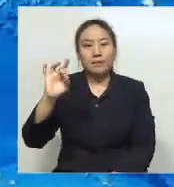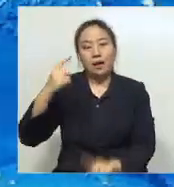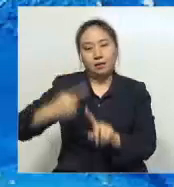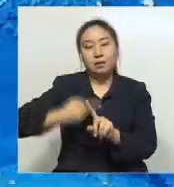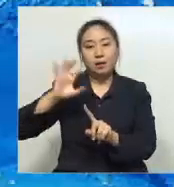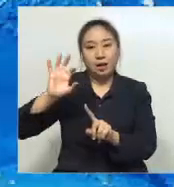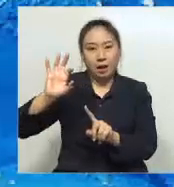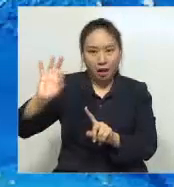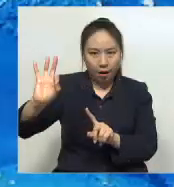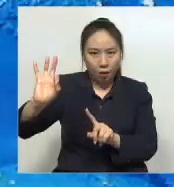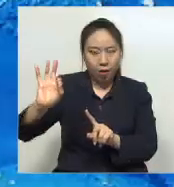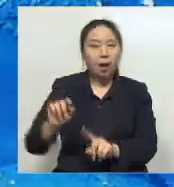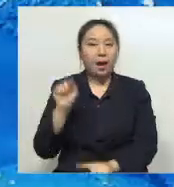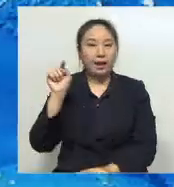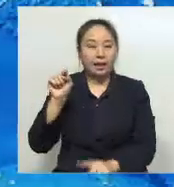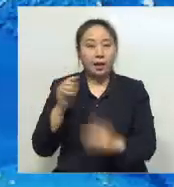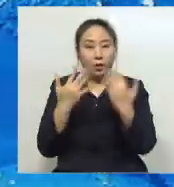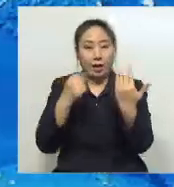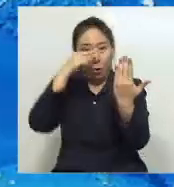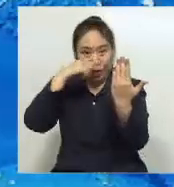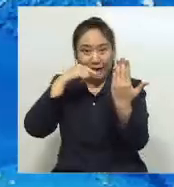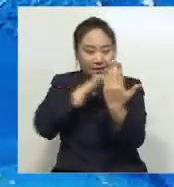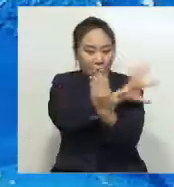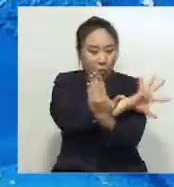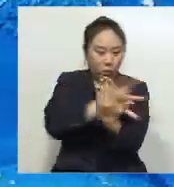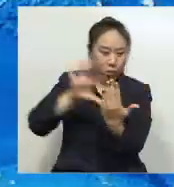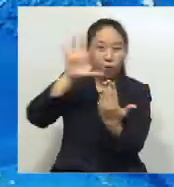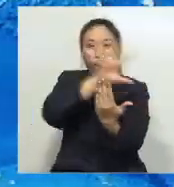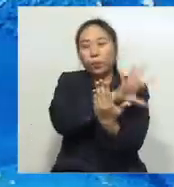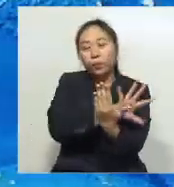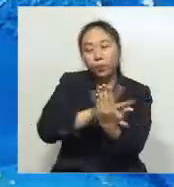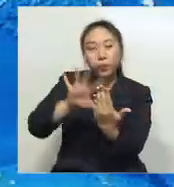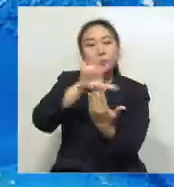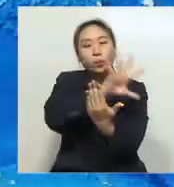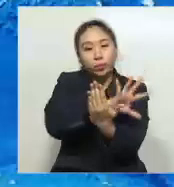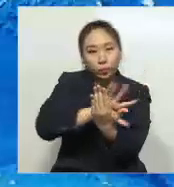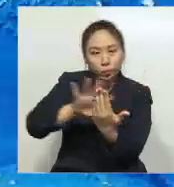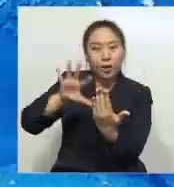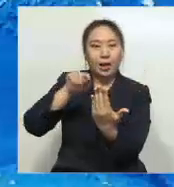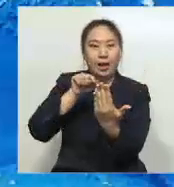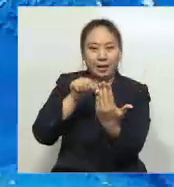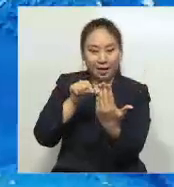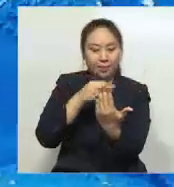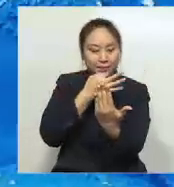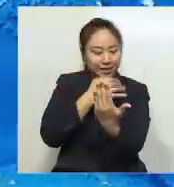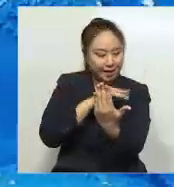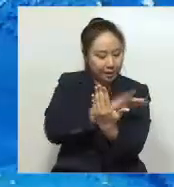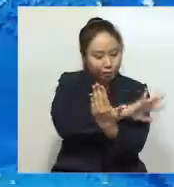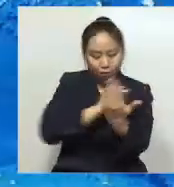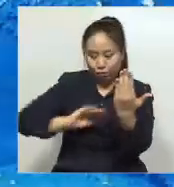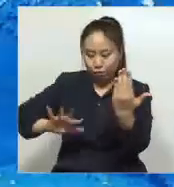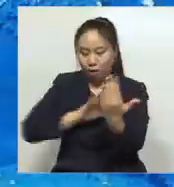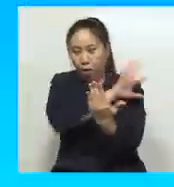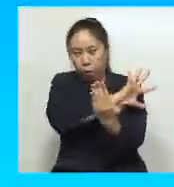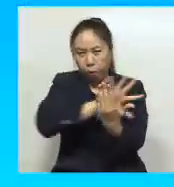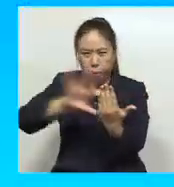ายนค่ะก็จะทำให้มรสุมตะวันตกเฉียงใต้ที่พัดปกคลุมทะเลอันดามันประเทศไทยและอ่าวไทยมีกำลัง